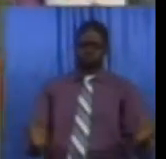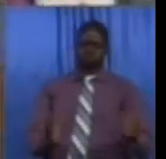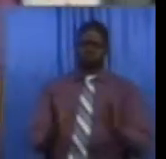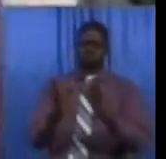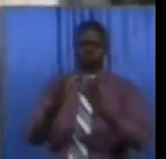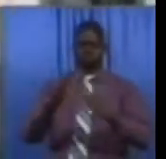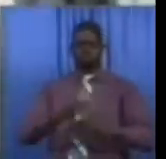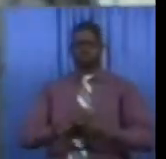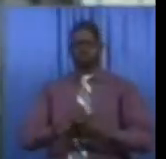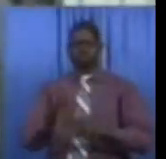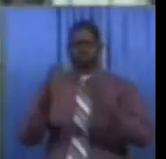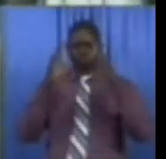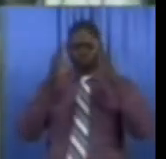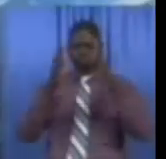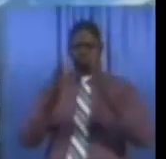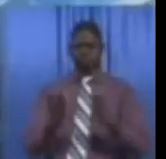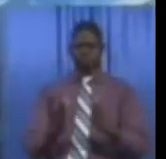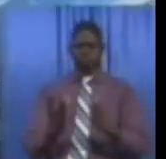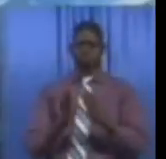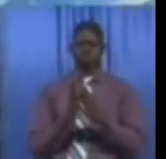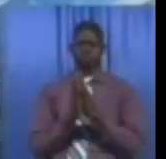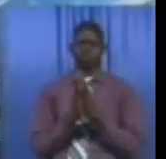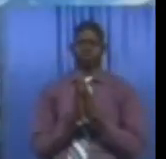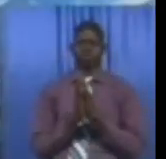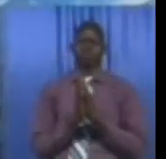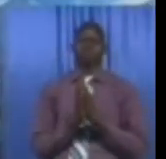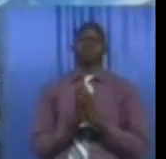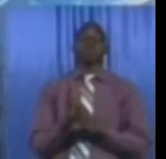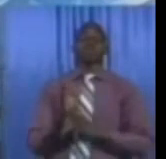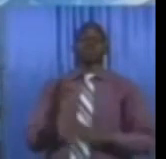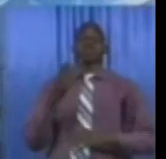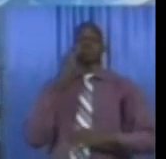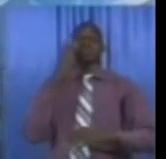la foi islamique. Voilà qui met